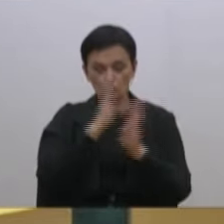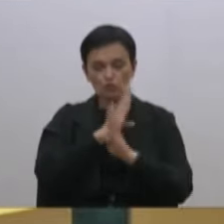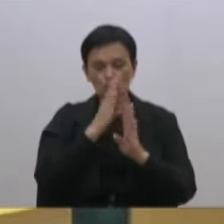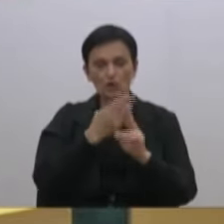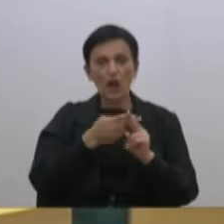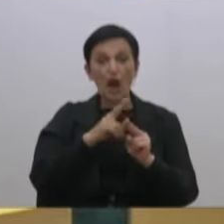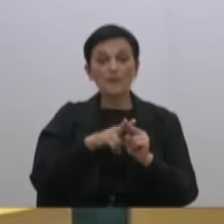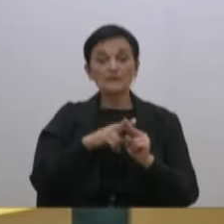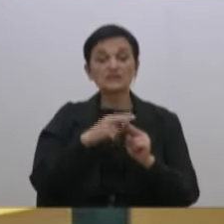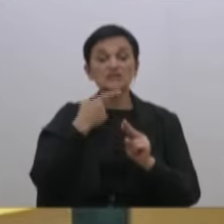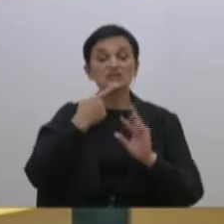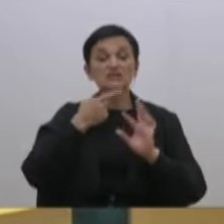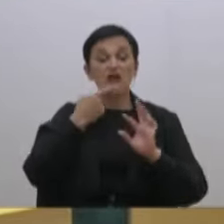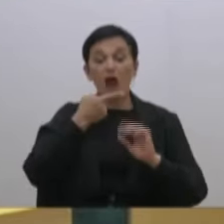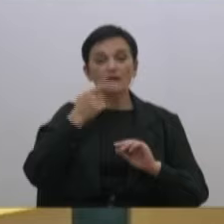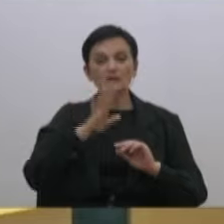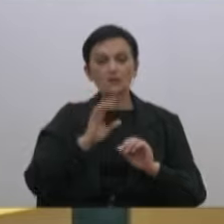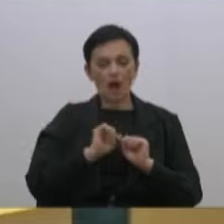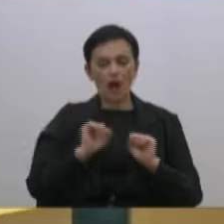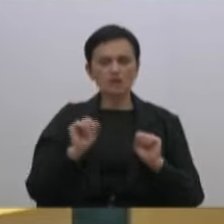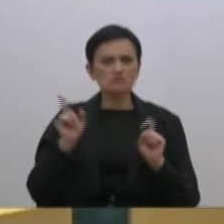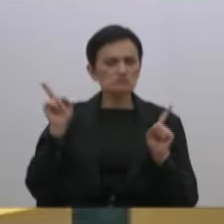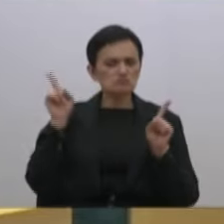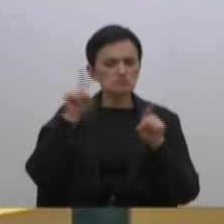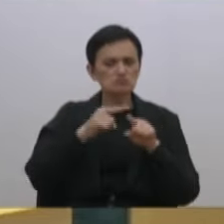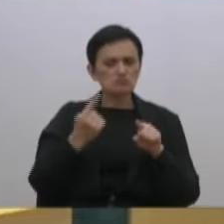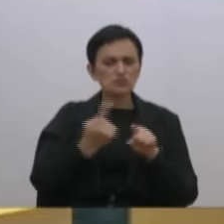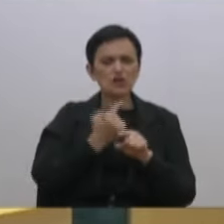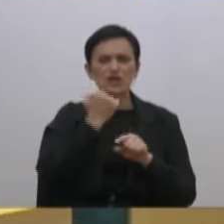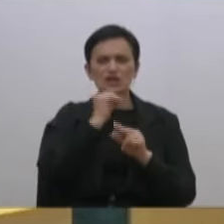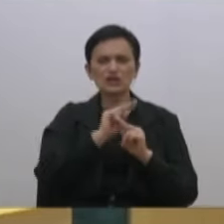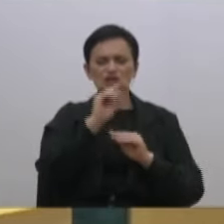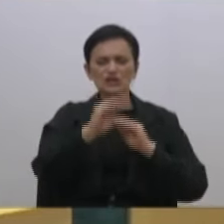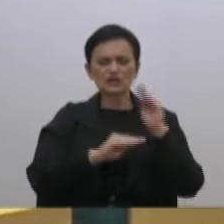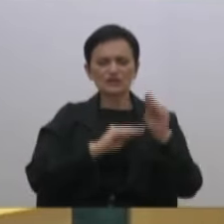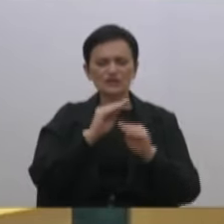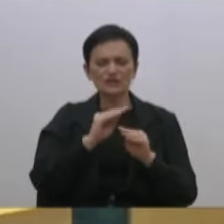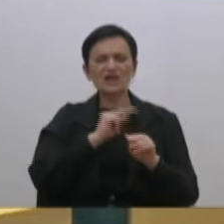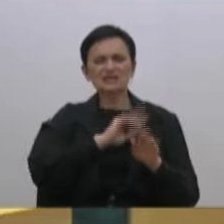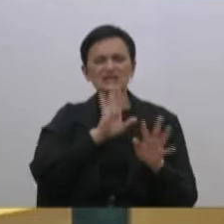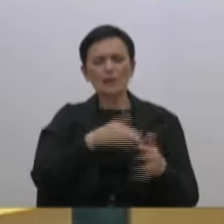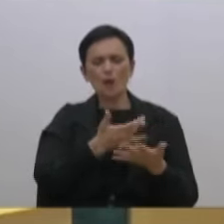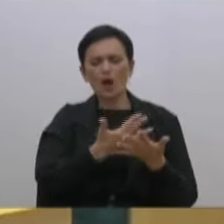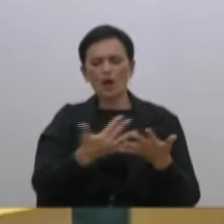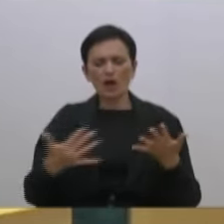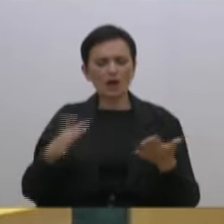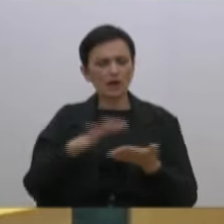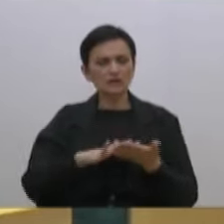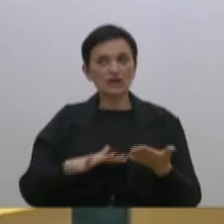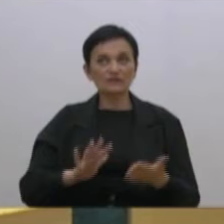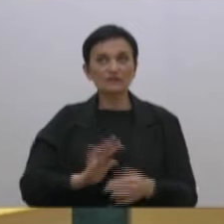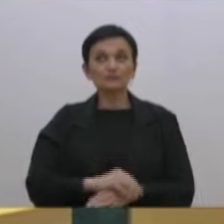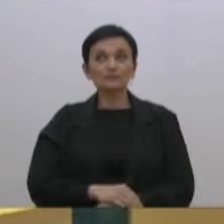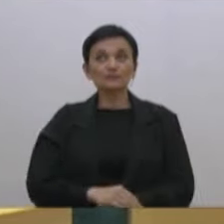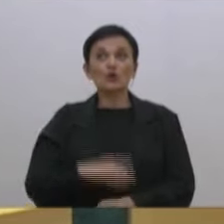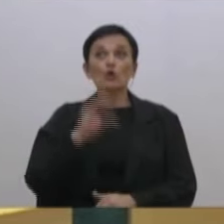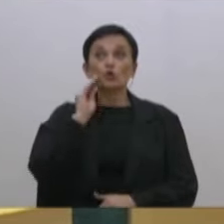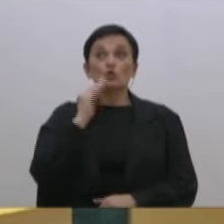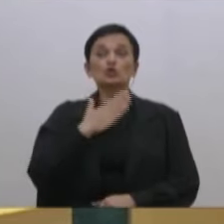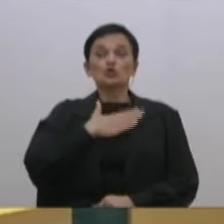ამისი არაღნიშნა არ შეიძლება. უპრეცედენტო ინფრასტრუქტურული სამუშაოები და ასე შემდეგ აღარ გავაგრძელებ. როცა